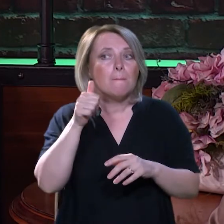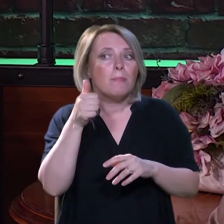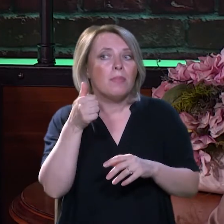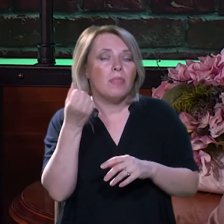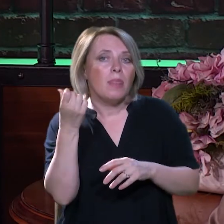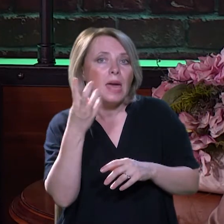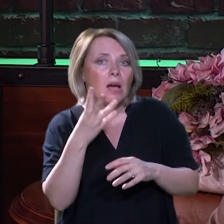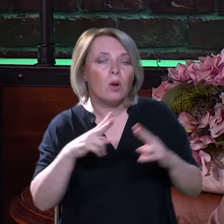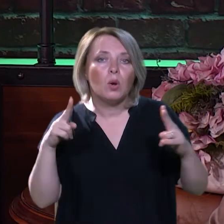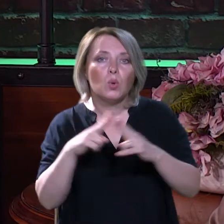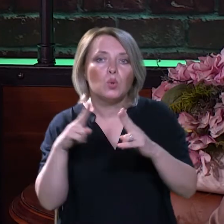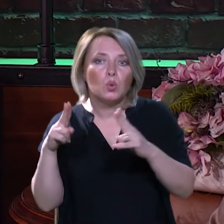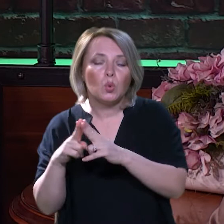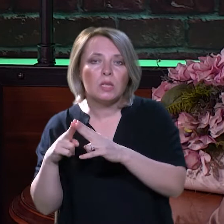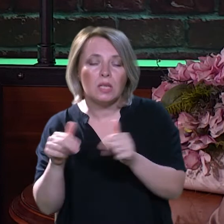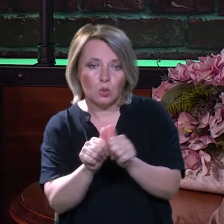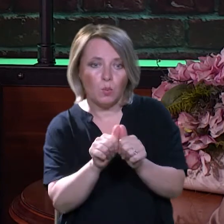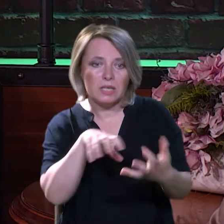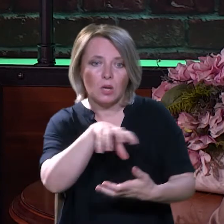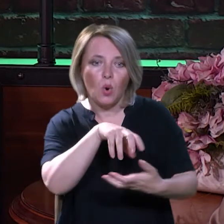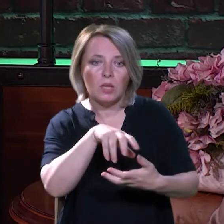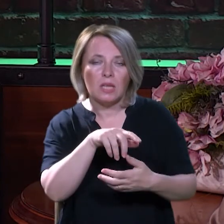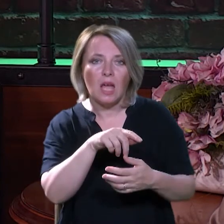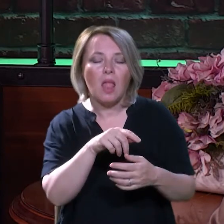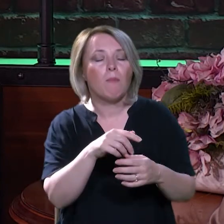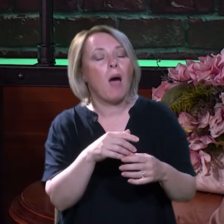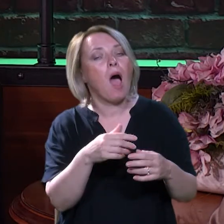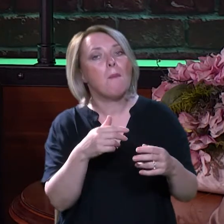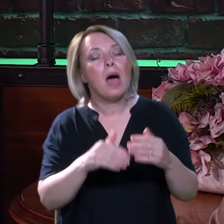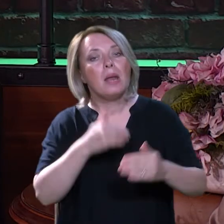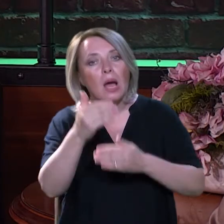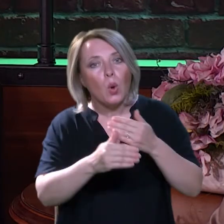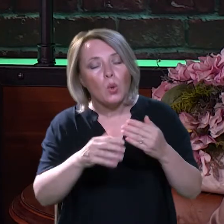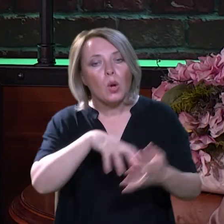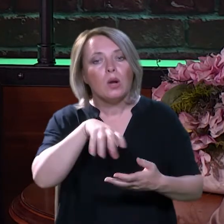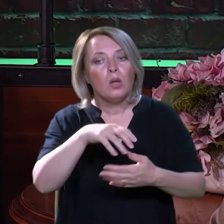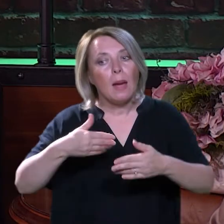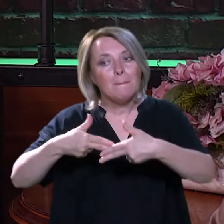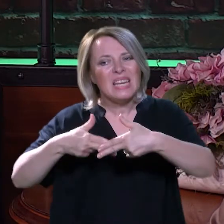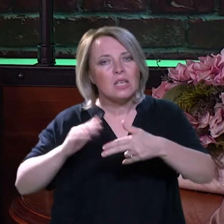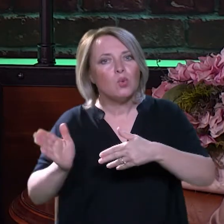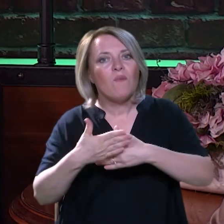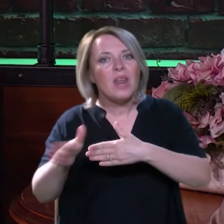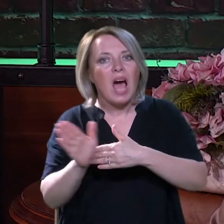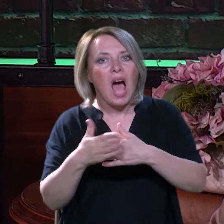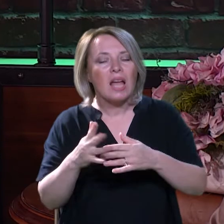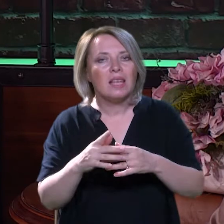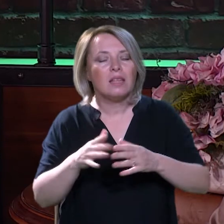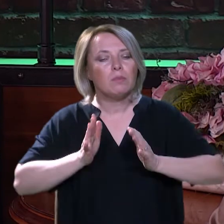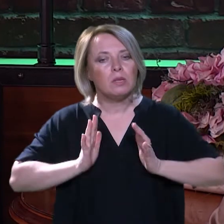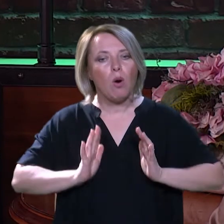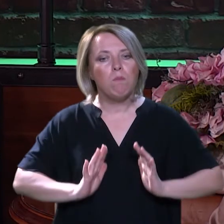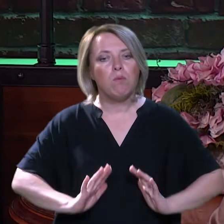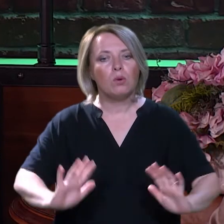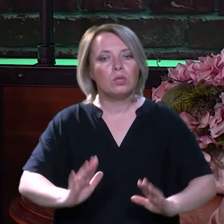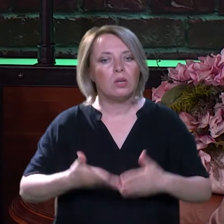nekoliko susreta sa roditeljem u istoj prostoriji, pa sa roditeljem ispred vrata, pa sa roditeljem koji je u dvorištu ili u hodniku, da bi se uopće